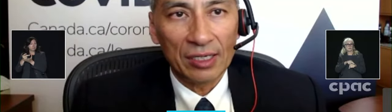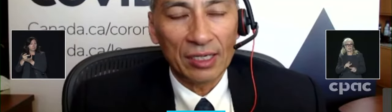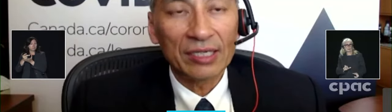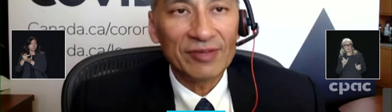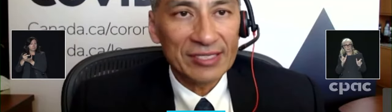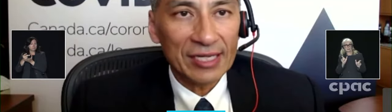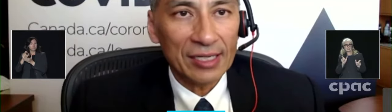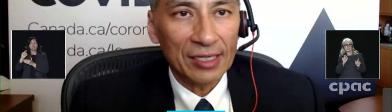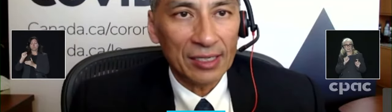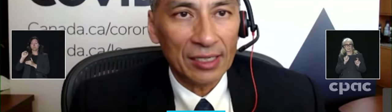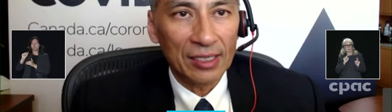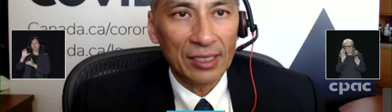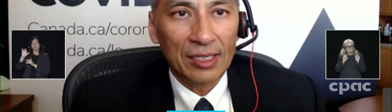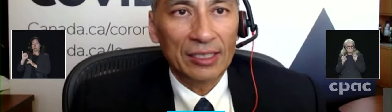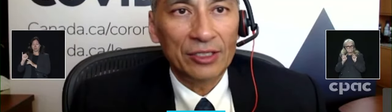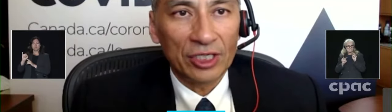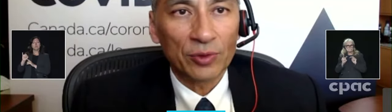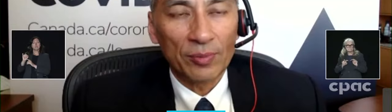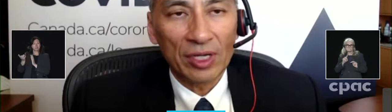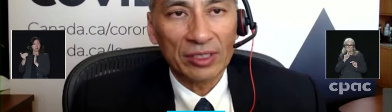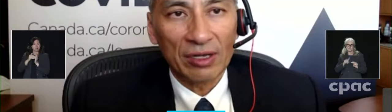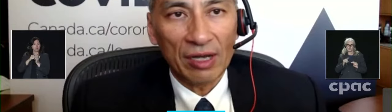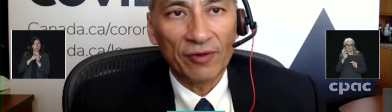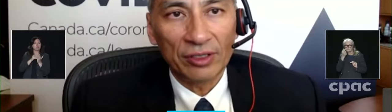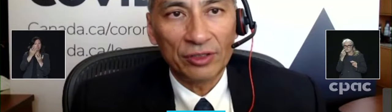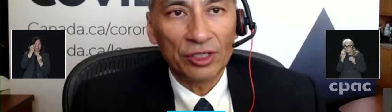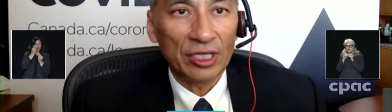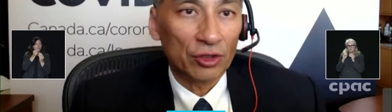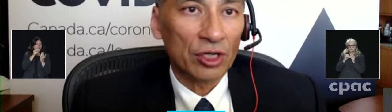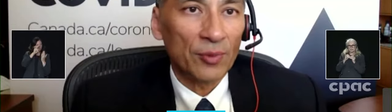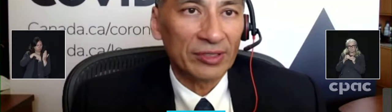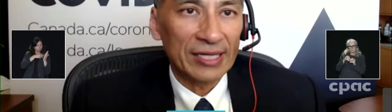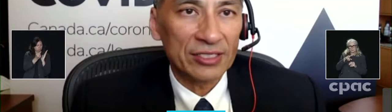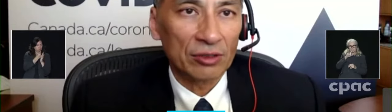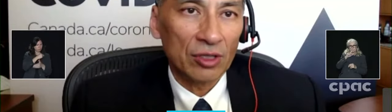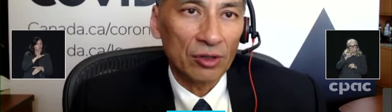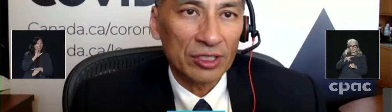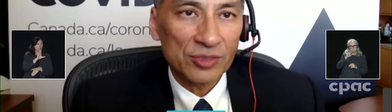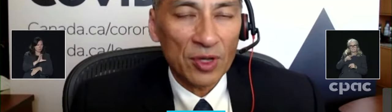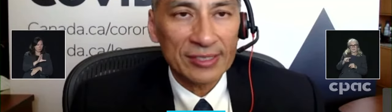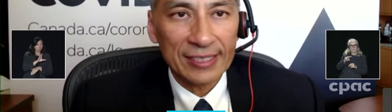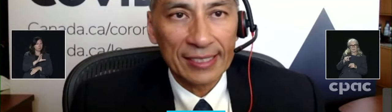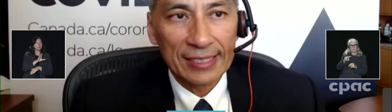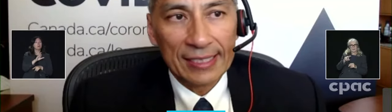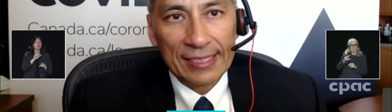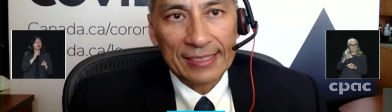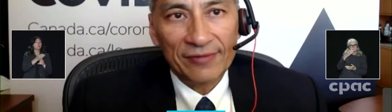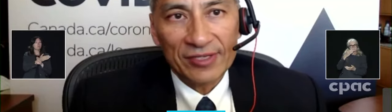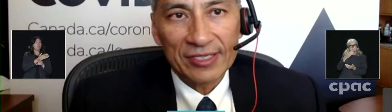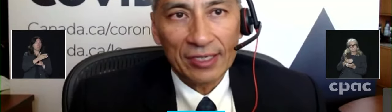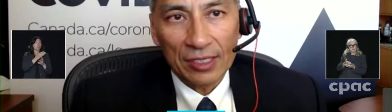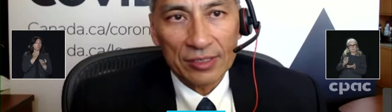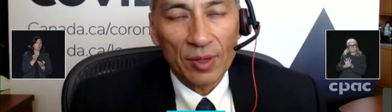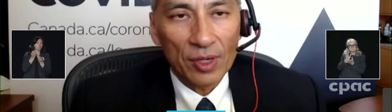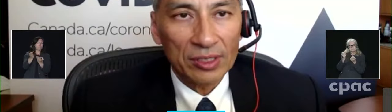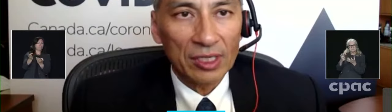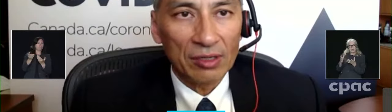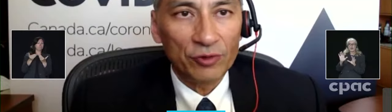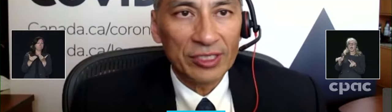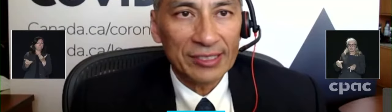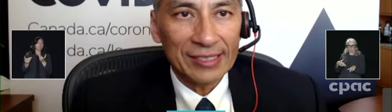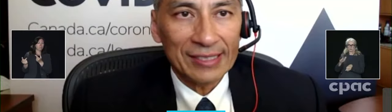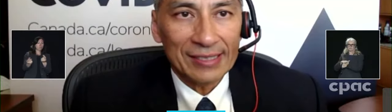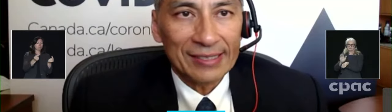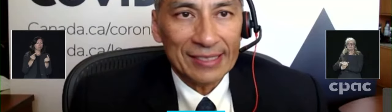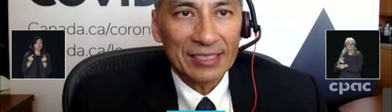aussi réviser les données probantes avant de donner une recommandation. Donc, je pense que c'est difficile à ce moment